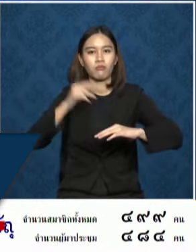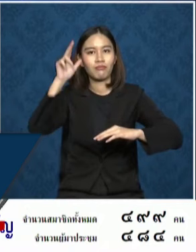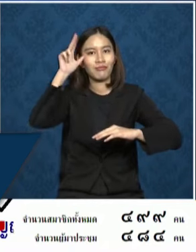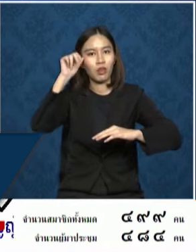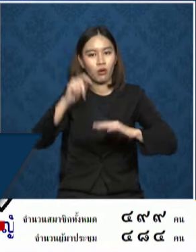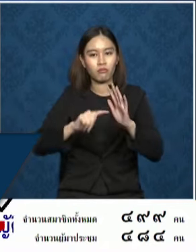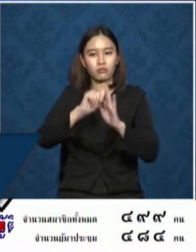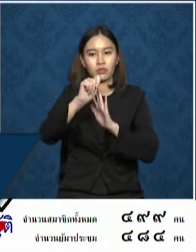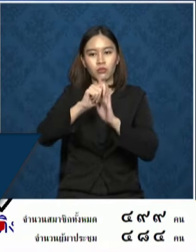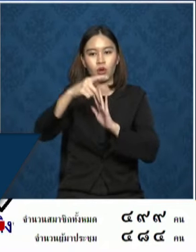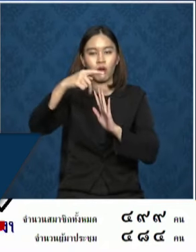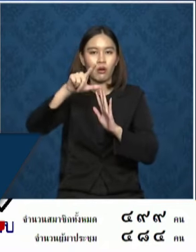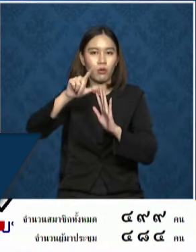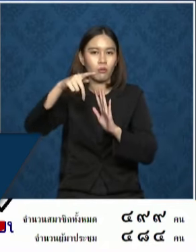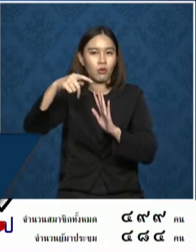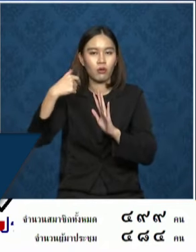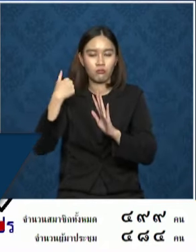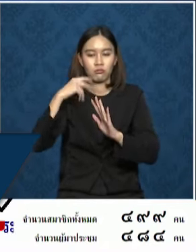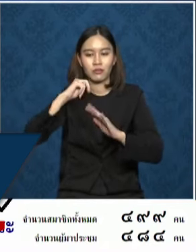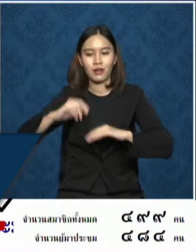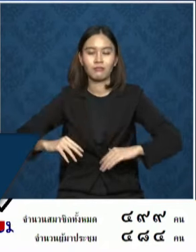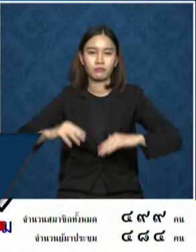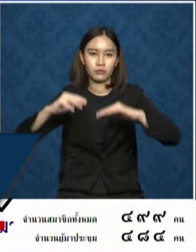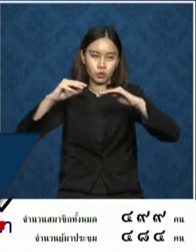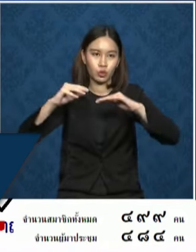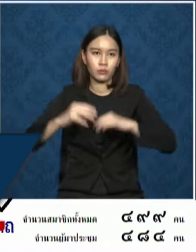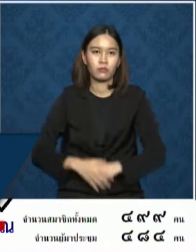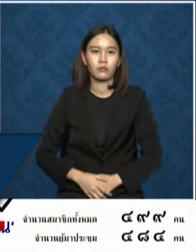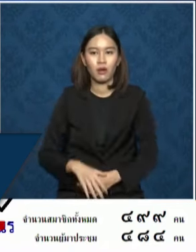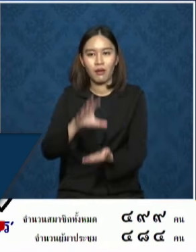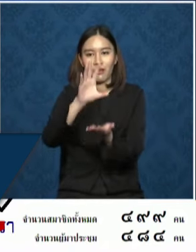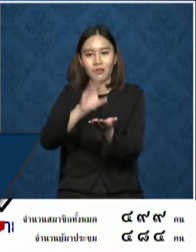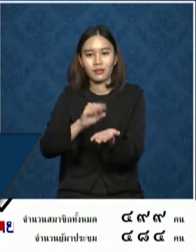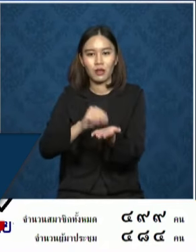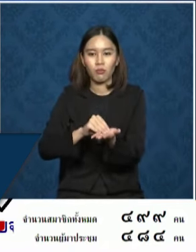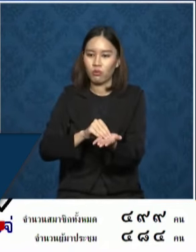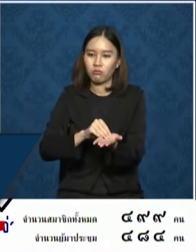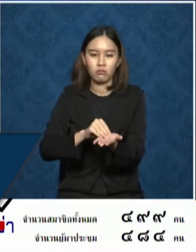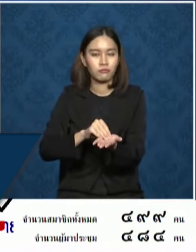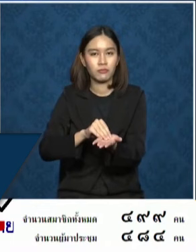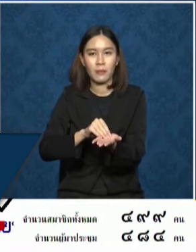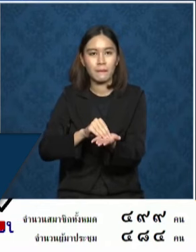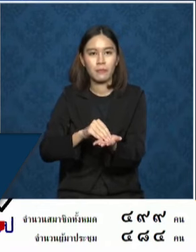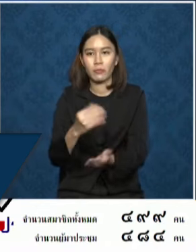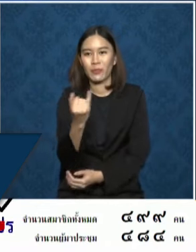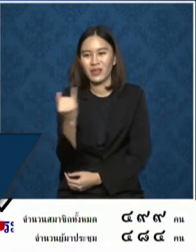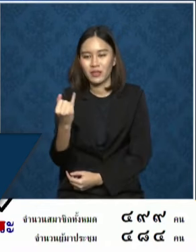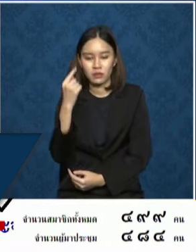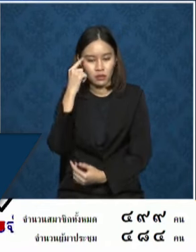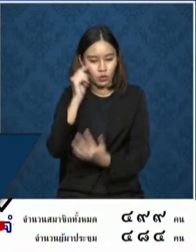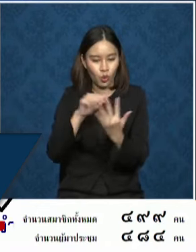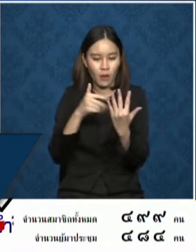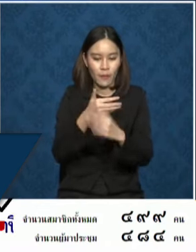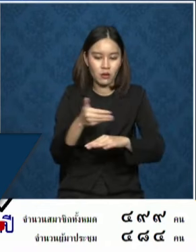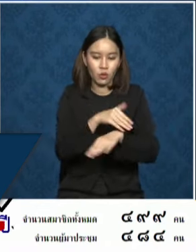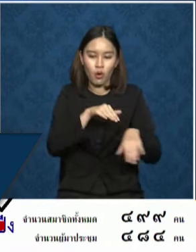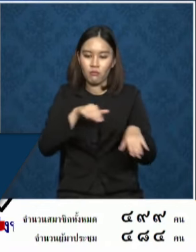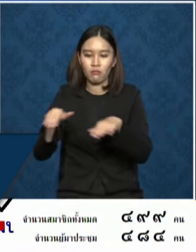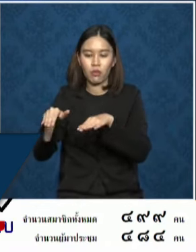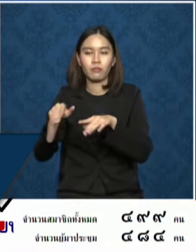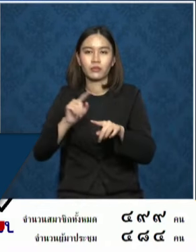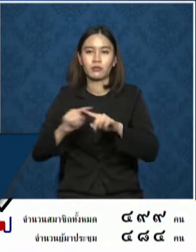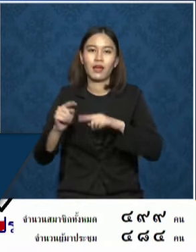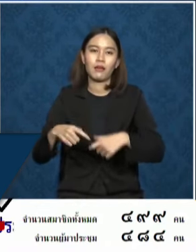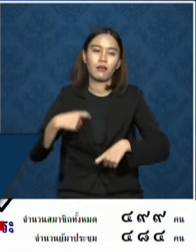ตากด้วยที่ลำพูนด้วยอย่างเงี้ยครับพอข้อมูลมันกระจัดกระจายแบบเยครับการวางแผนเพื่อเตรียมการรับมือมันก็ยาก